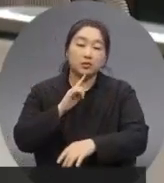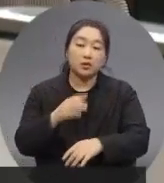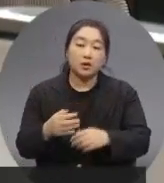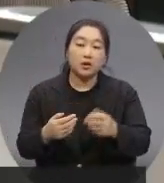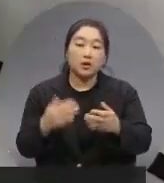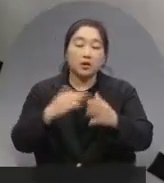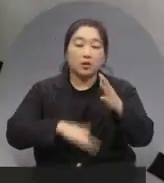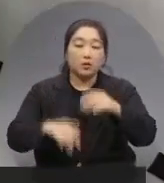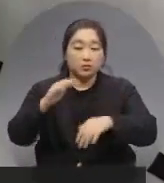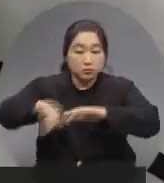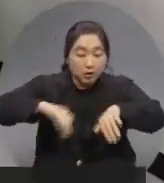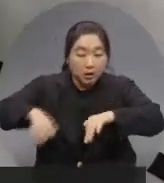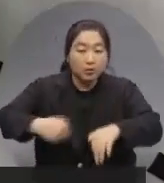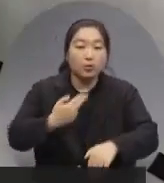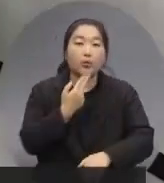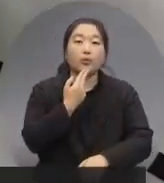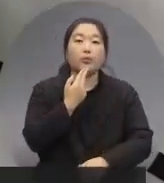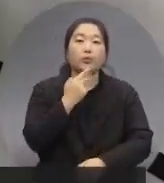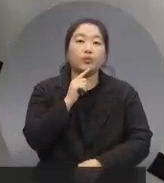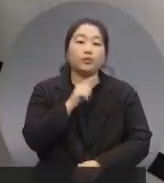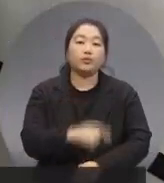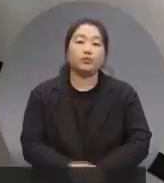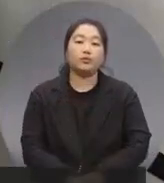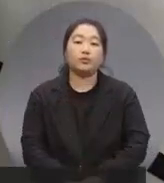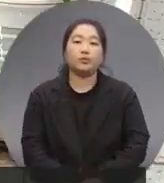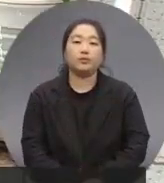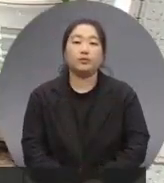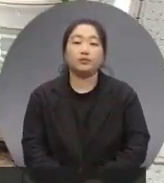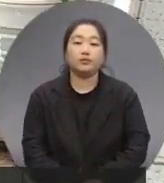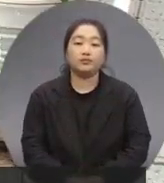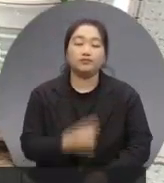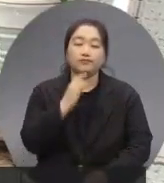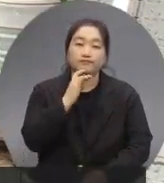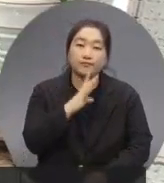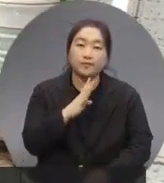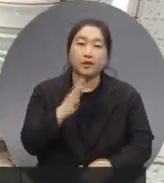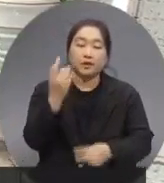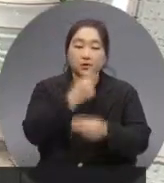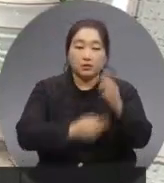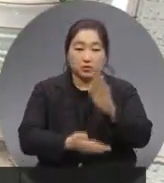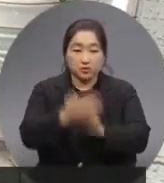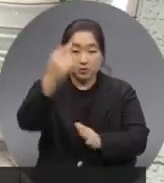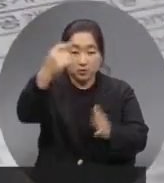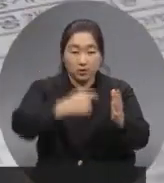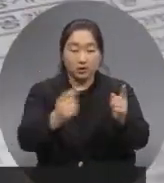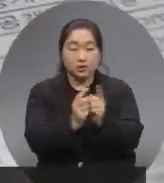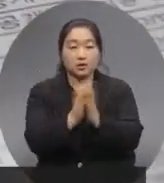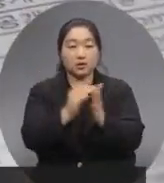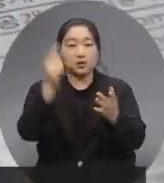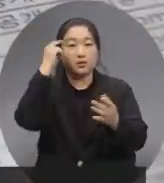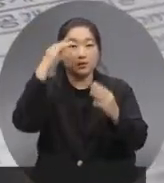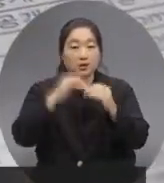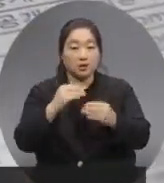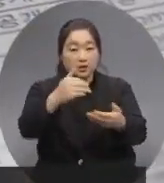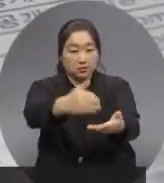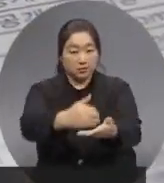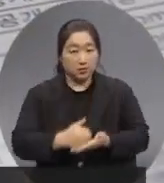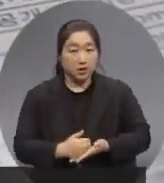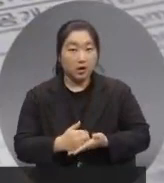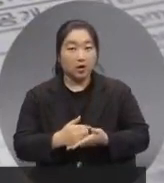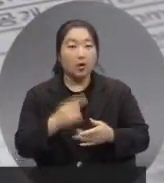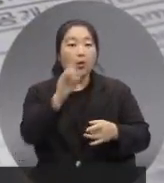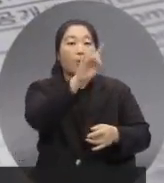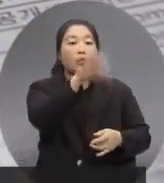동원이나 개입은 없었다고 반박했습니다 다만 시에 찾아와 직접 찬성 의견을 냈다는 단체가